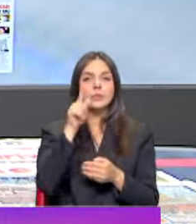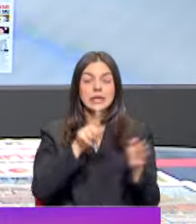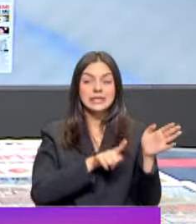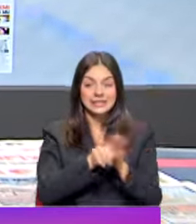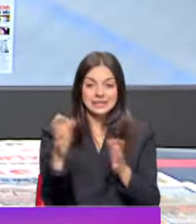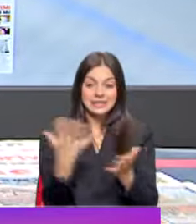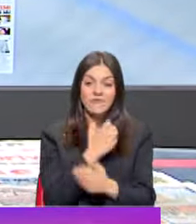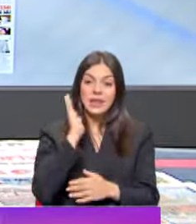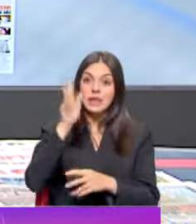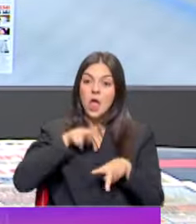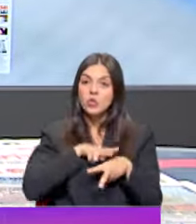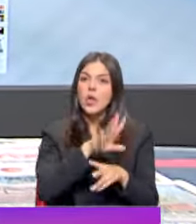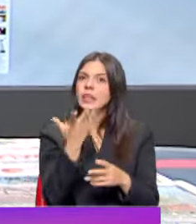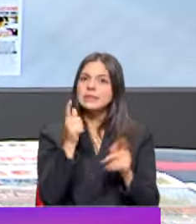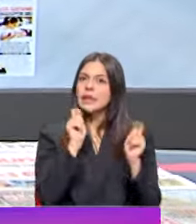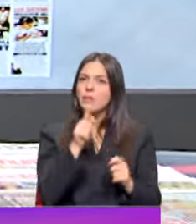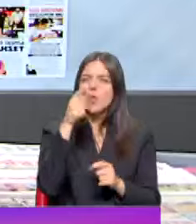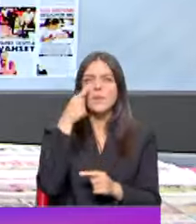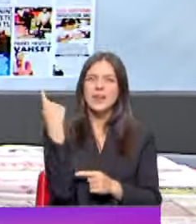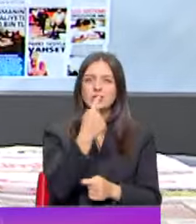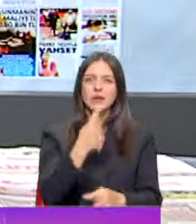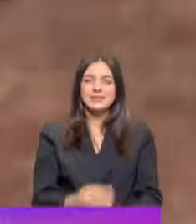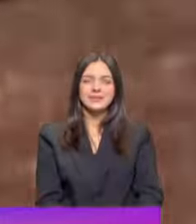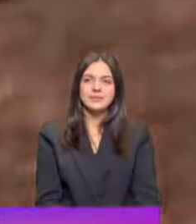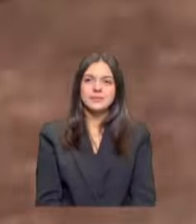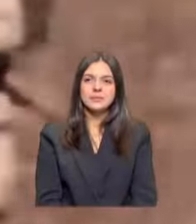yolu nasıl oluşturdu? Şimdi ona bakacağız.